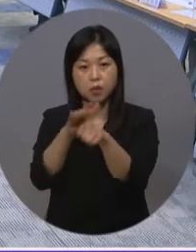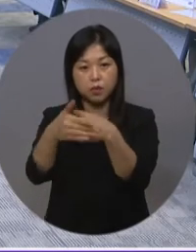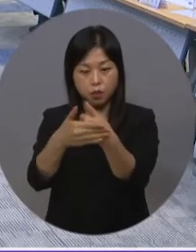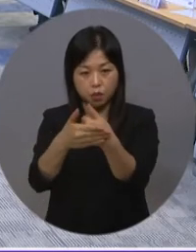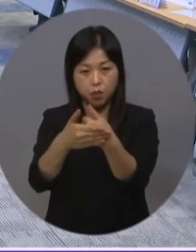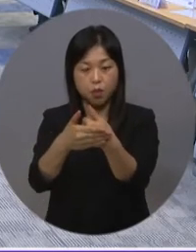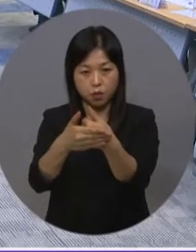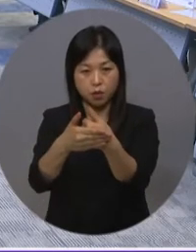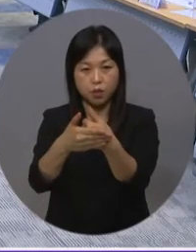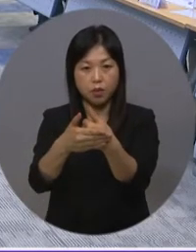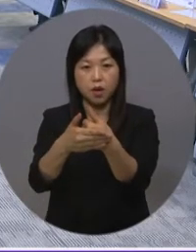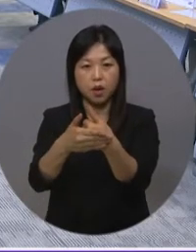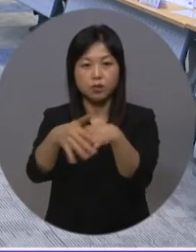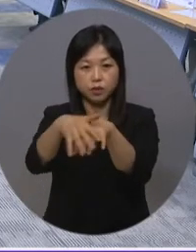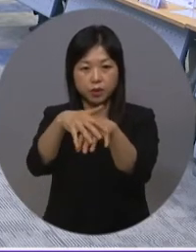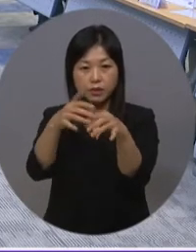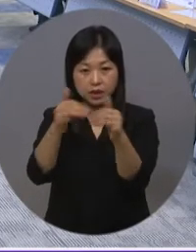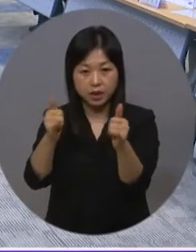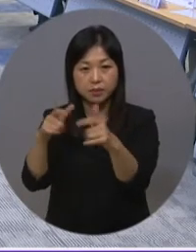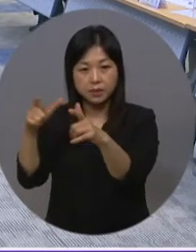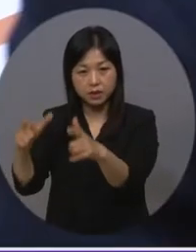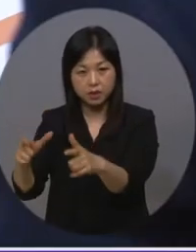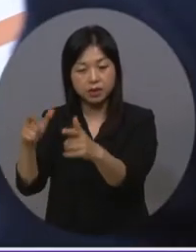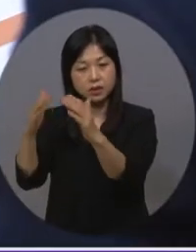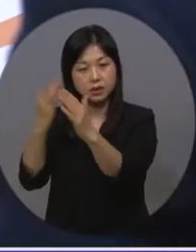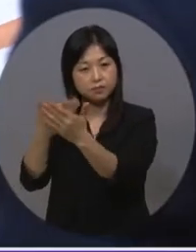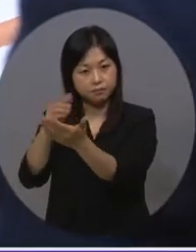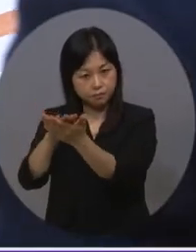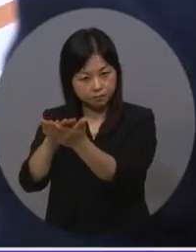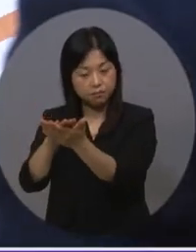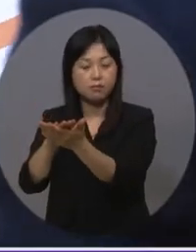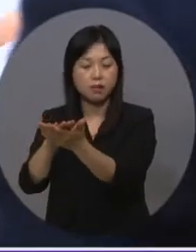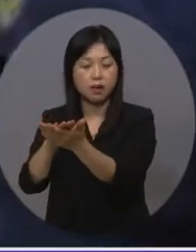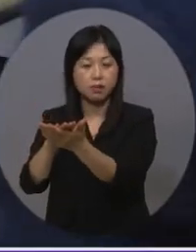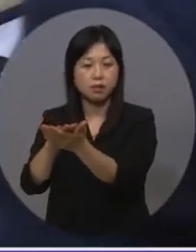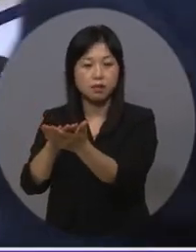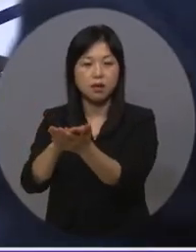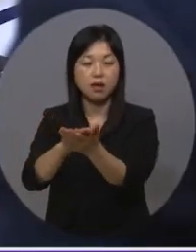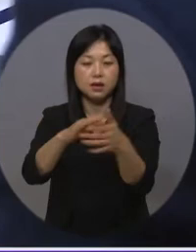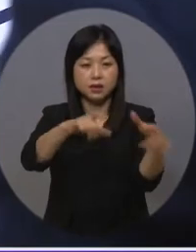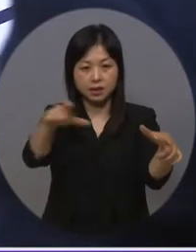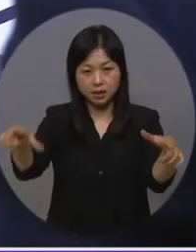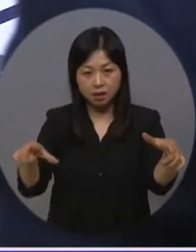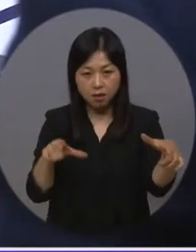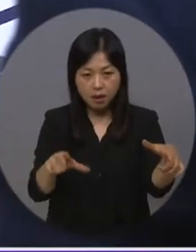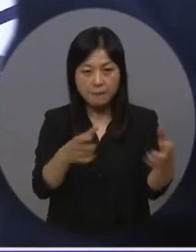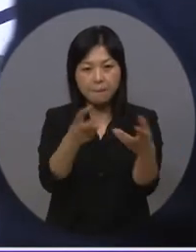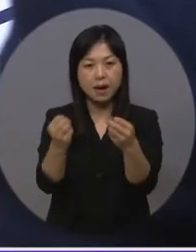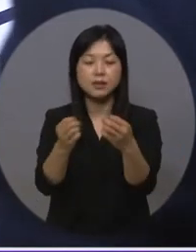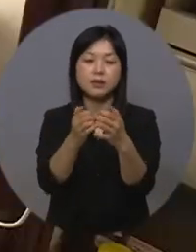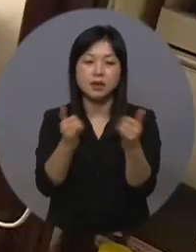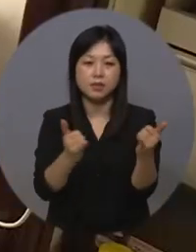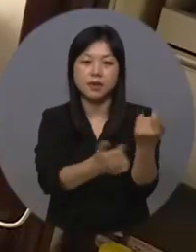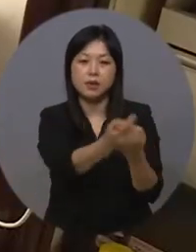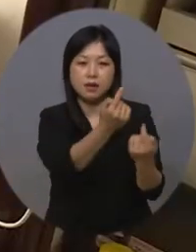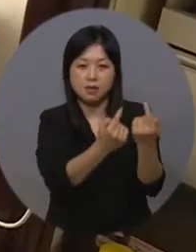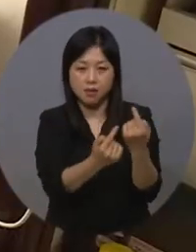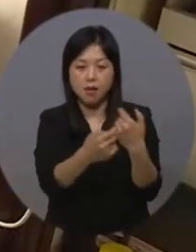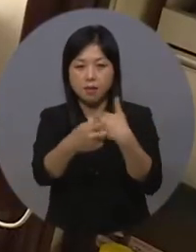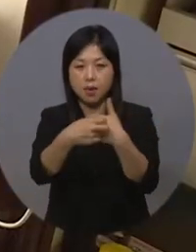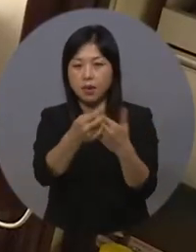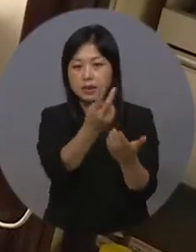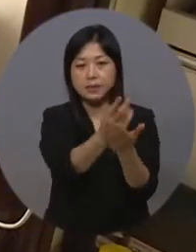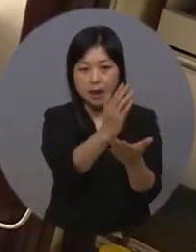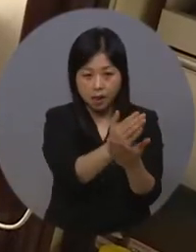고쳐주시는 분들도 나서고 네. 우리 행정도 나서고 지역에 수없이 많은 주체들이 나서서 병원에 입원시키지